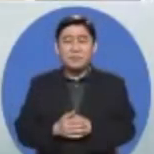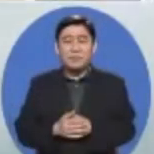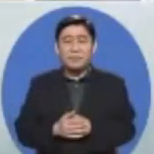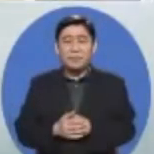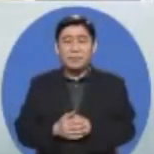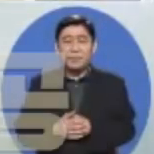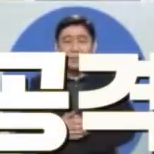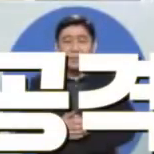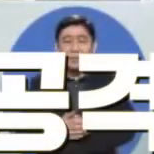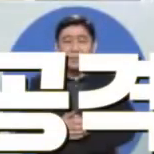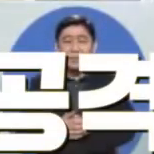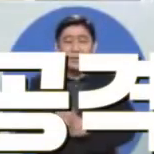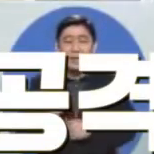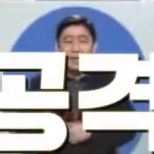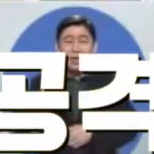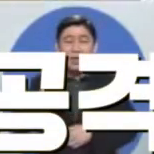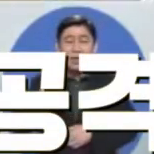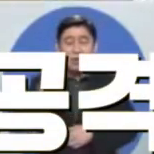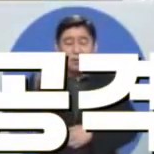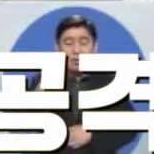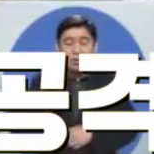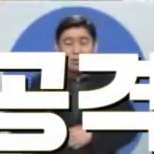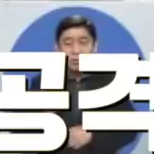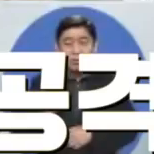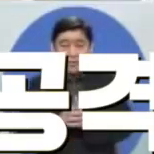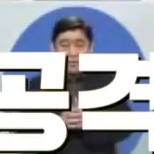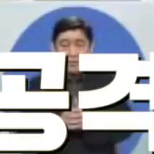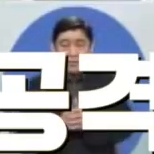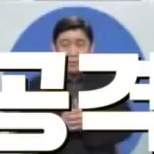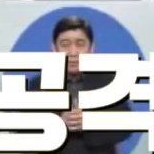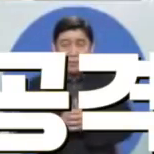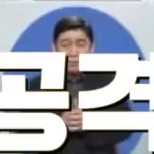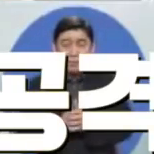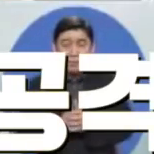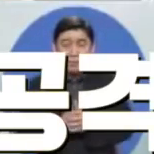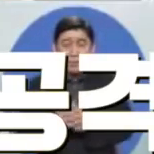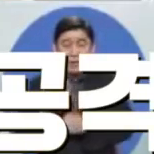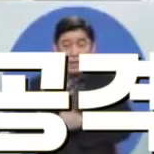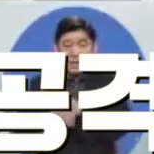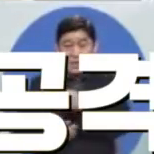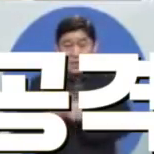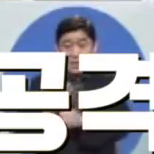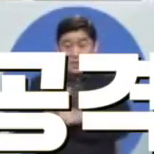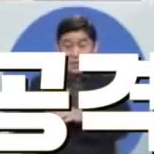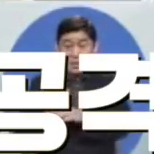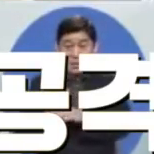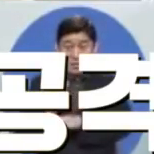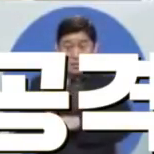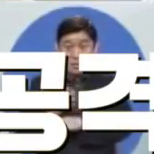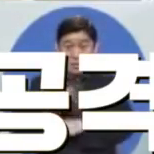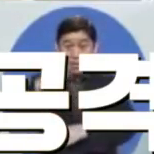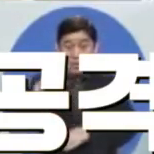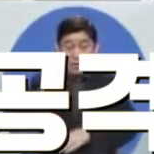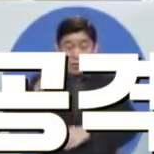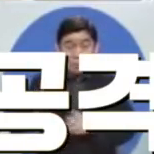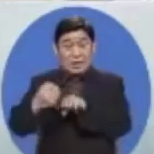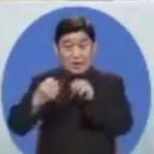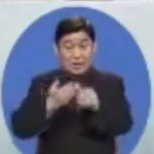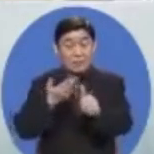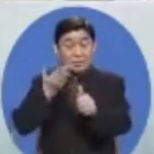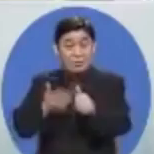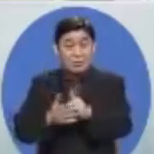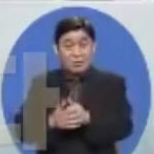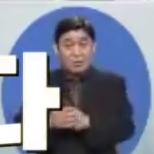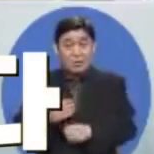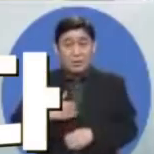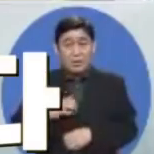드리겠습니다. 속칭 해경군 김씨로 알려진 정의를 위하여 이분이 굉장히 4년 넘게 트윗을 주고받았습니다.